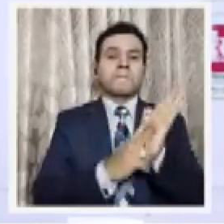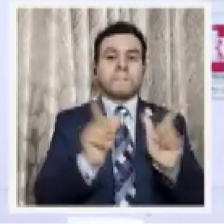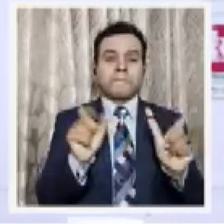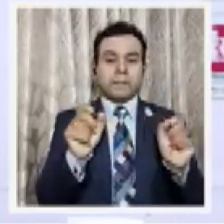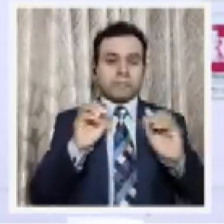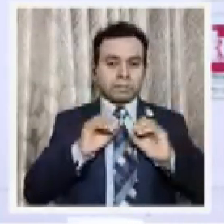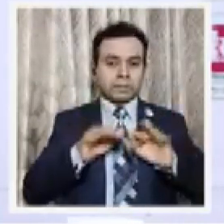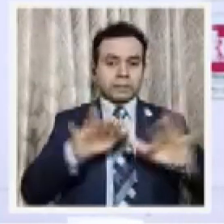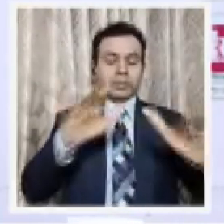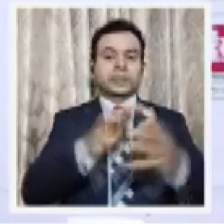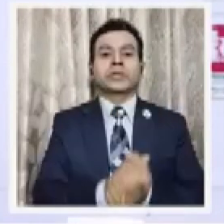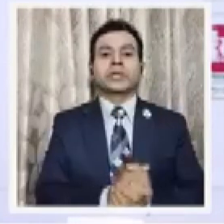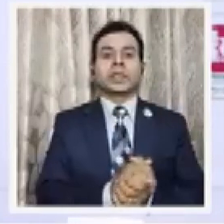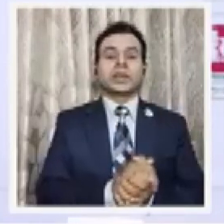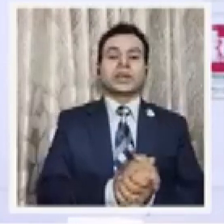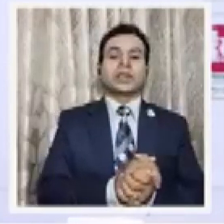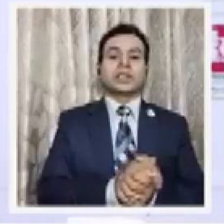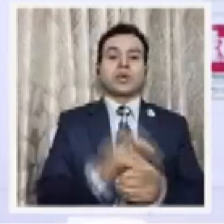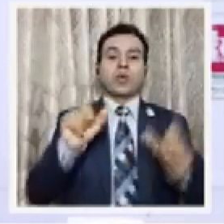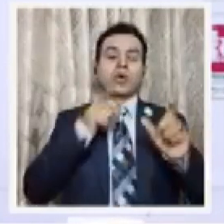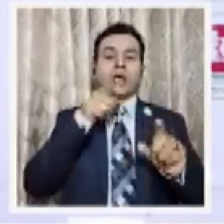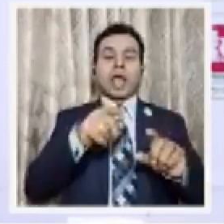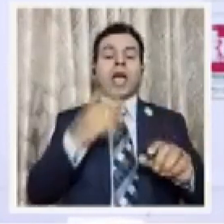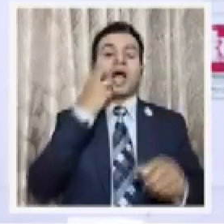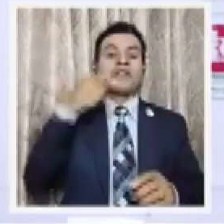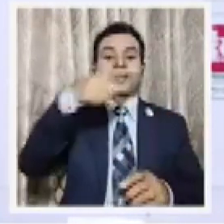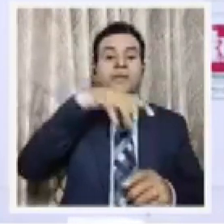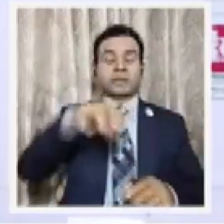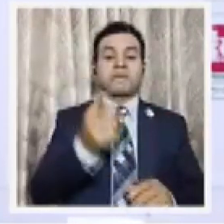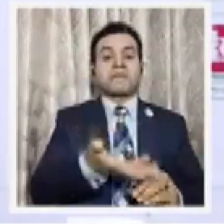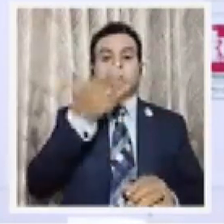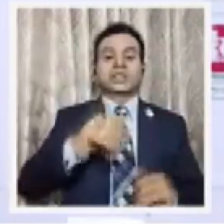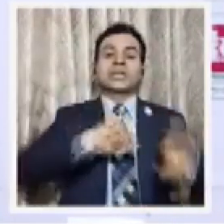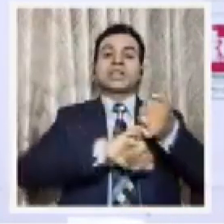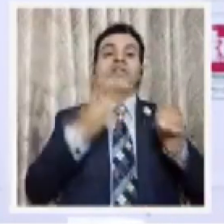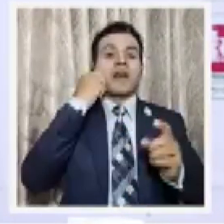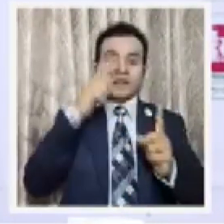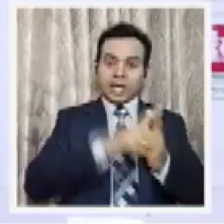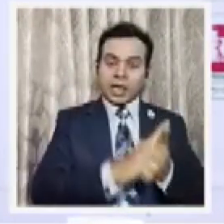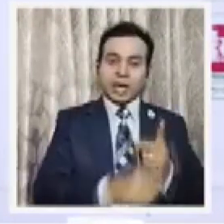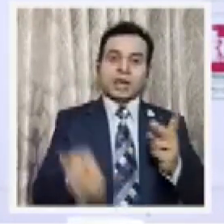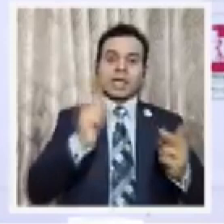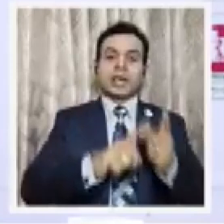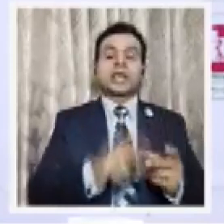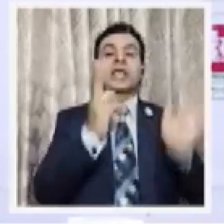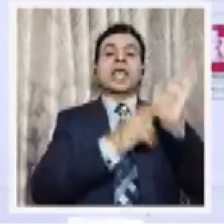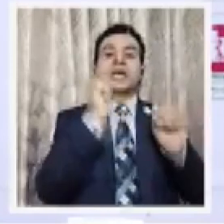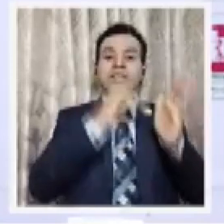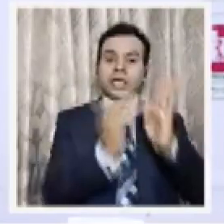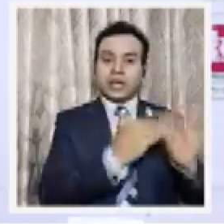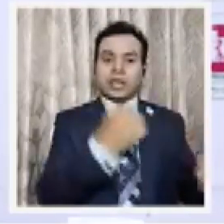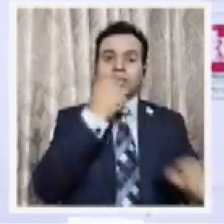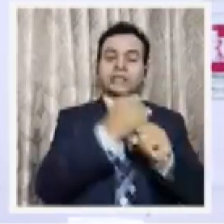যে 5টি দেশে কেস রিপোর্ট হয়েছে কোভিড-19 বা করোনা ভাইরাস আক্রান্ত, সর্বাধিক যে 5টি দেশ